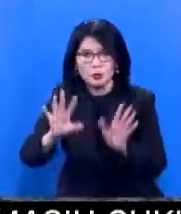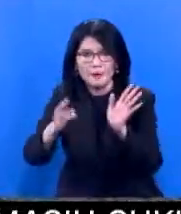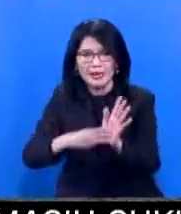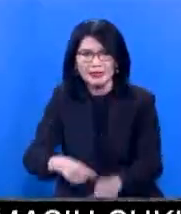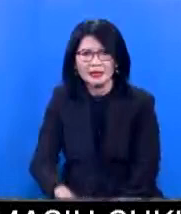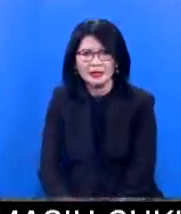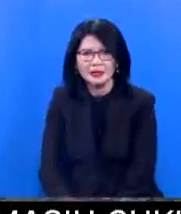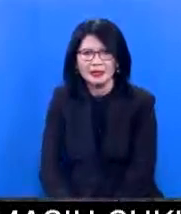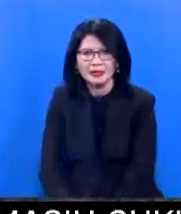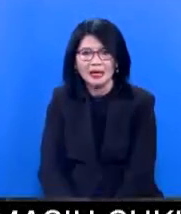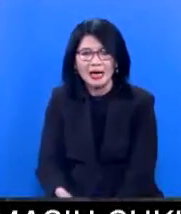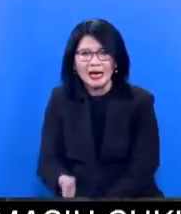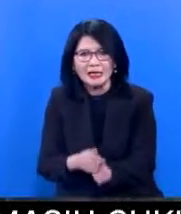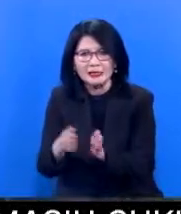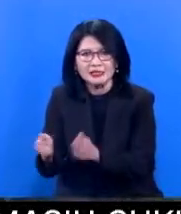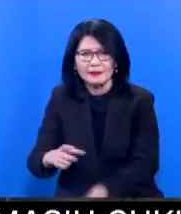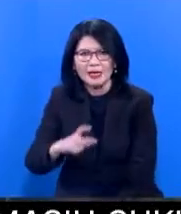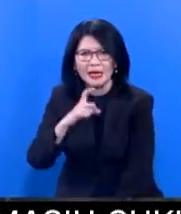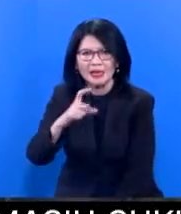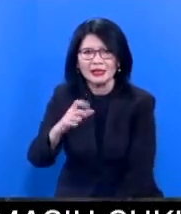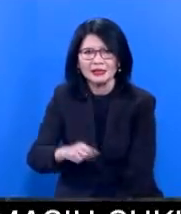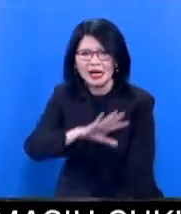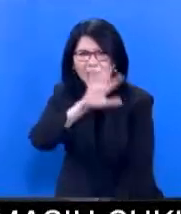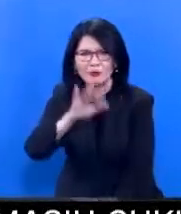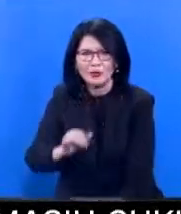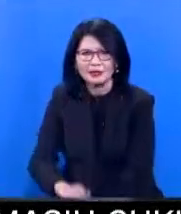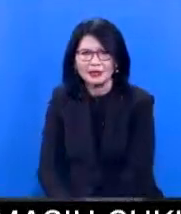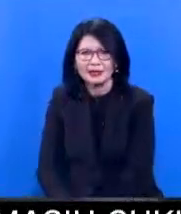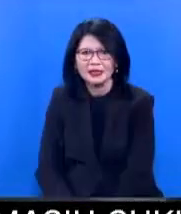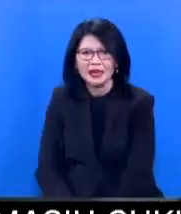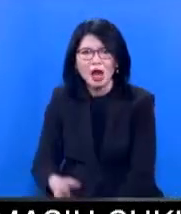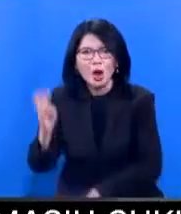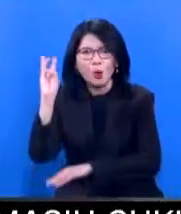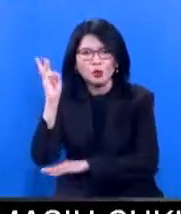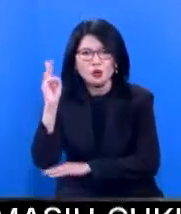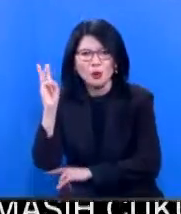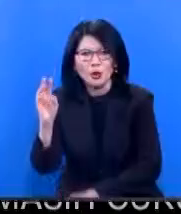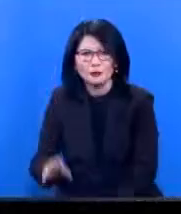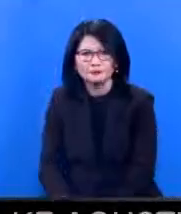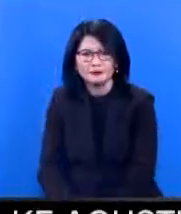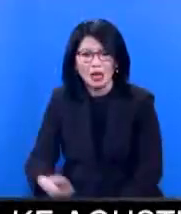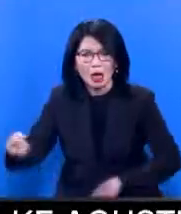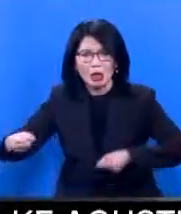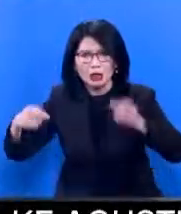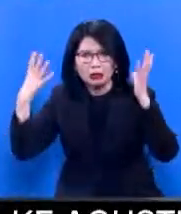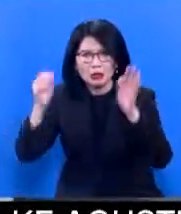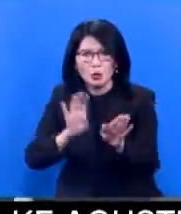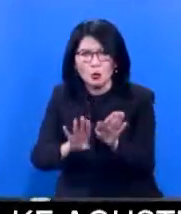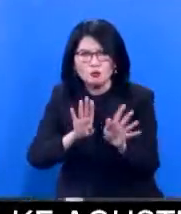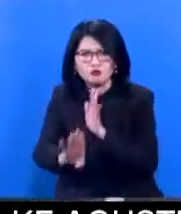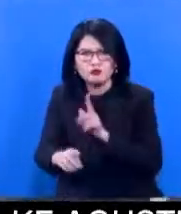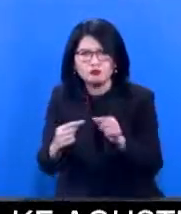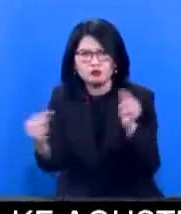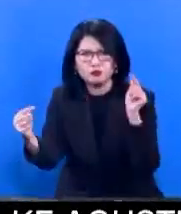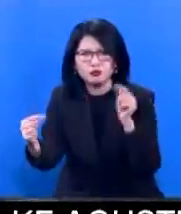di sebelah jalur penyelamat Kecamatan Kretek, Kabupaten Wonosobo, Jawa Tengah, Senin pagi. Truk itu diduga mengalami remblong hingga